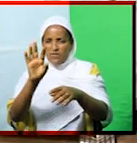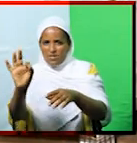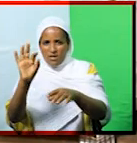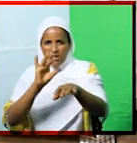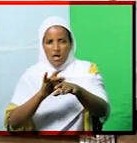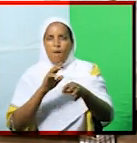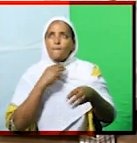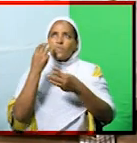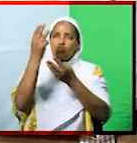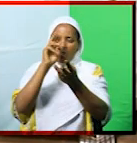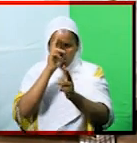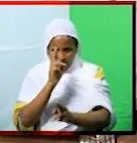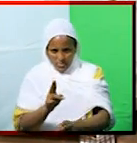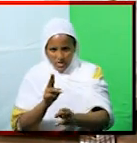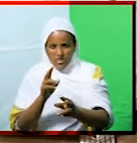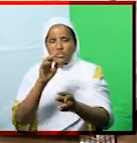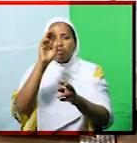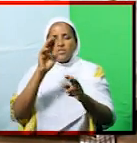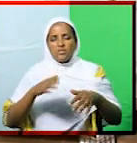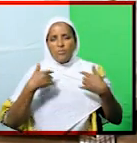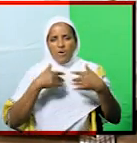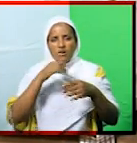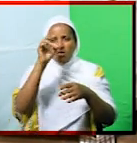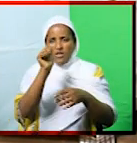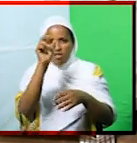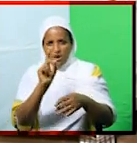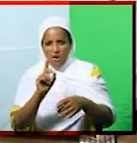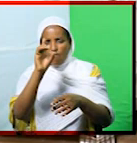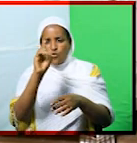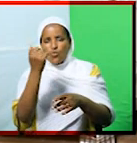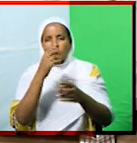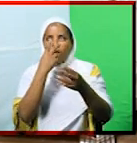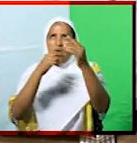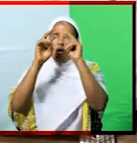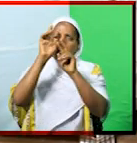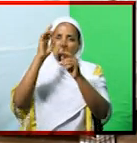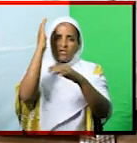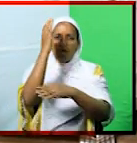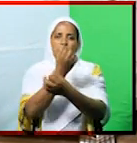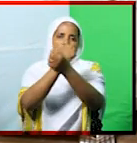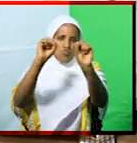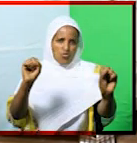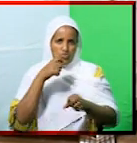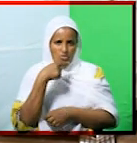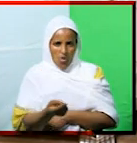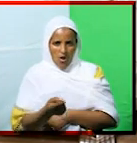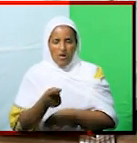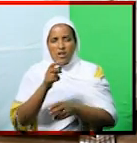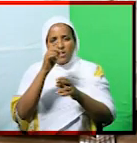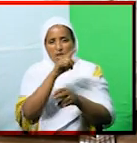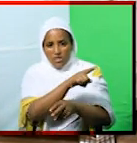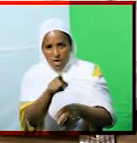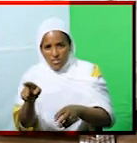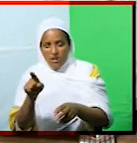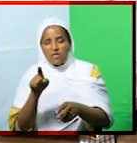በዚህ በምድር ላይ ተገልጦ ሲሄድ ዕለተ ዓርብ ላይ መካከለኛ ነው ተብሎ የዚያችለት ነው ሁልጊዜ የምትነገረው።